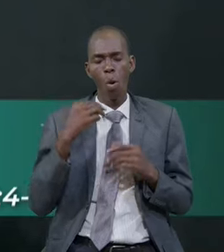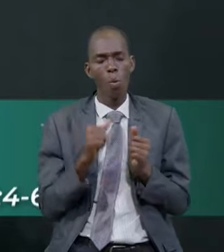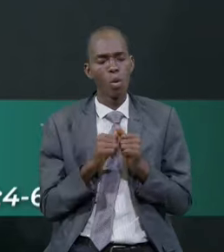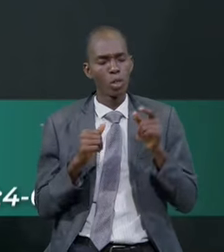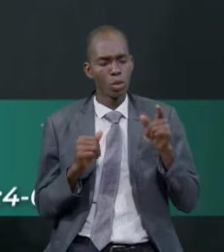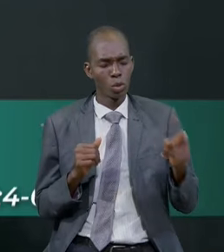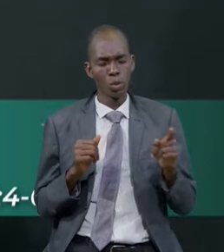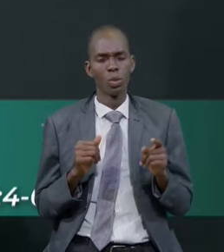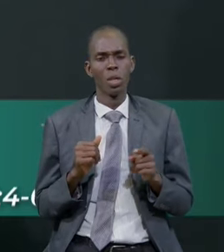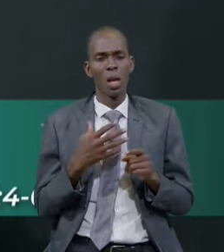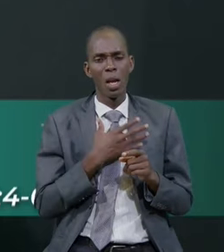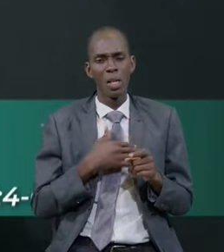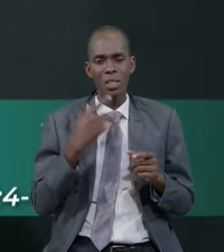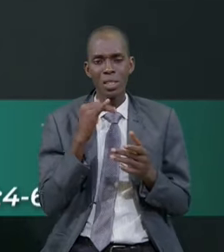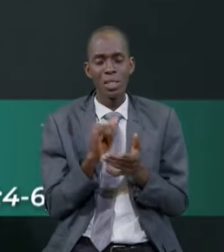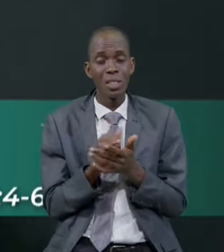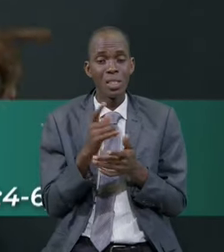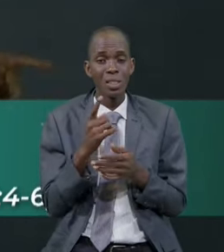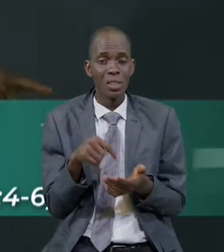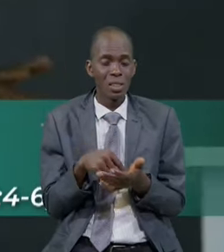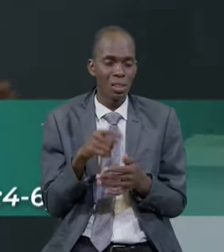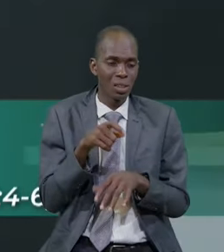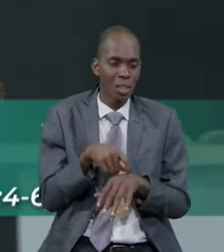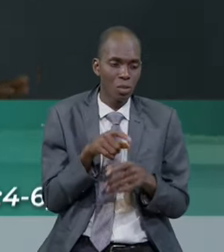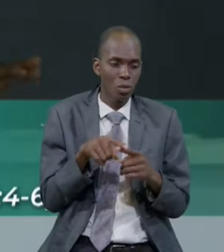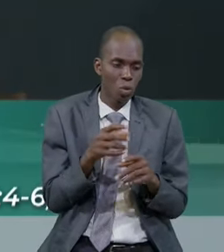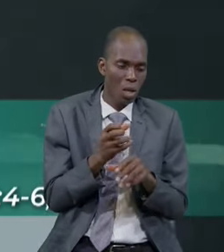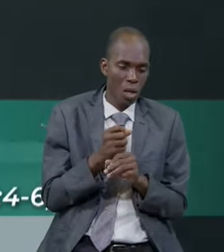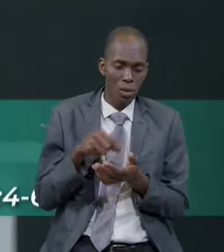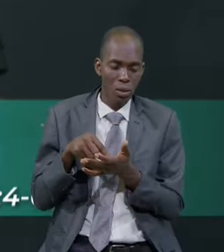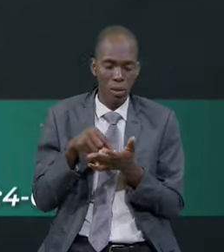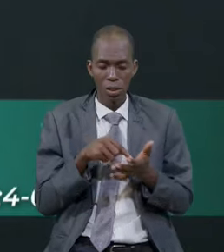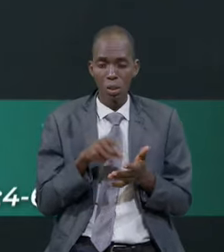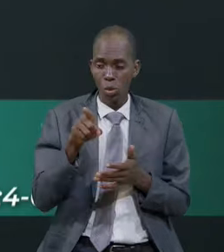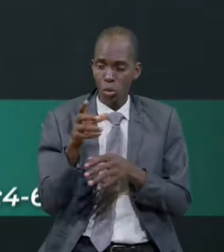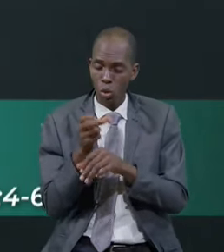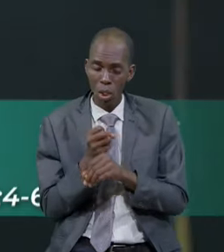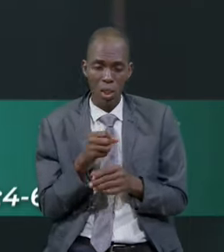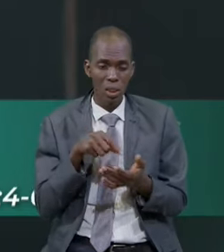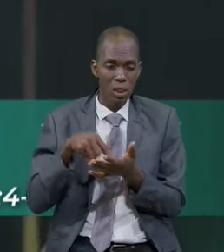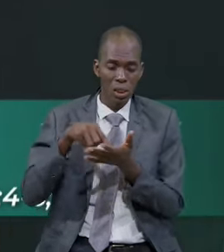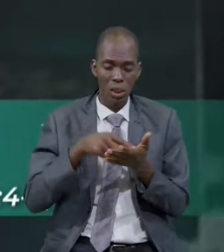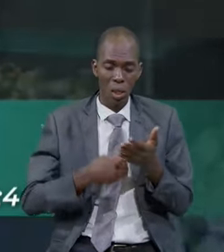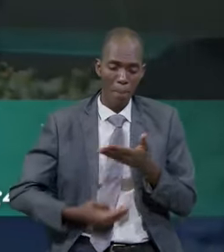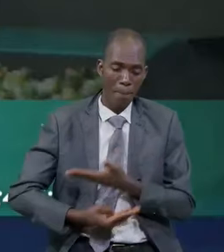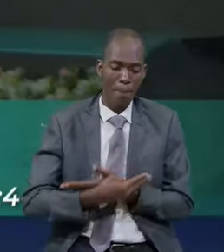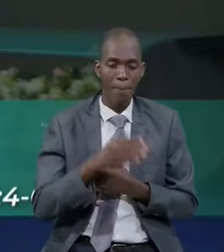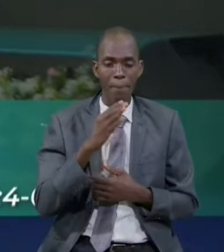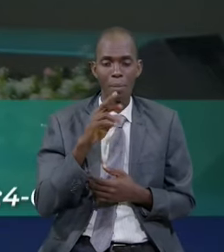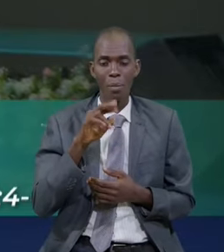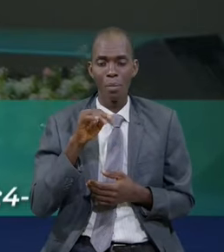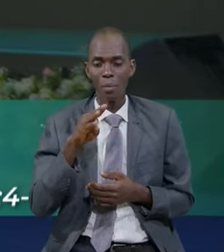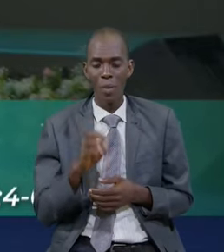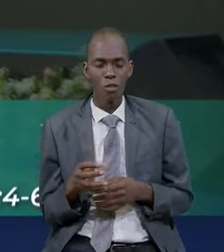moment de prendre ceci et de prendre cela? Et la lèpre est tombée sur les Samson, n'avait pas l'onction